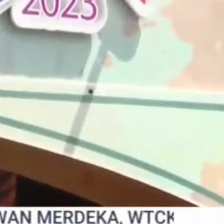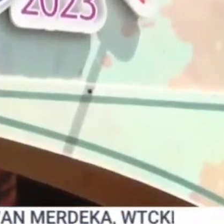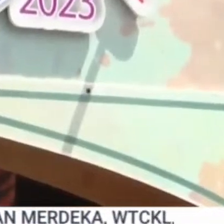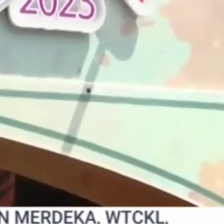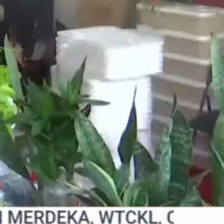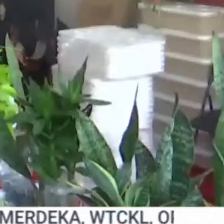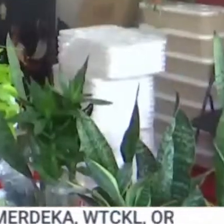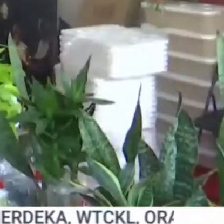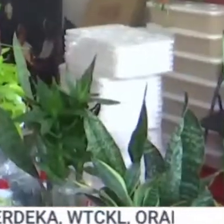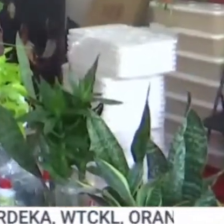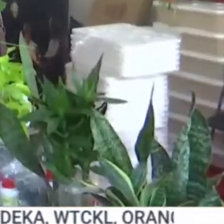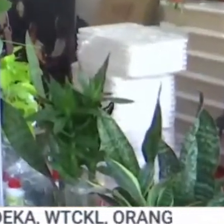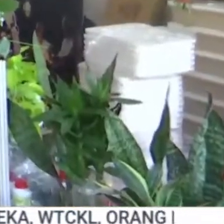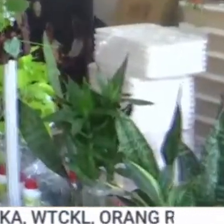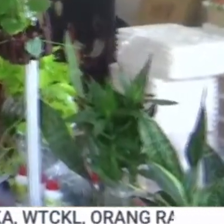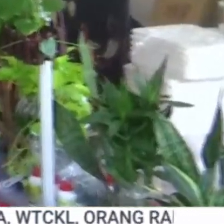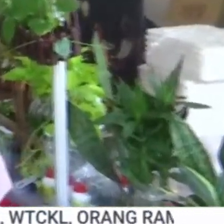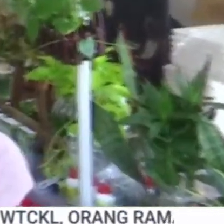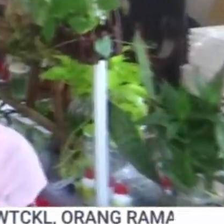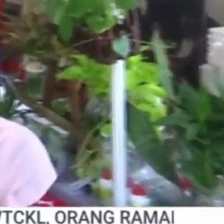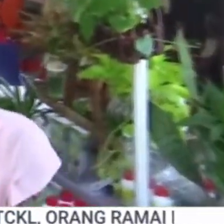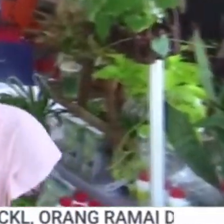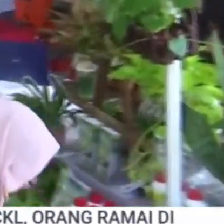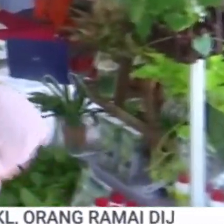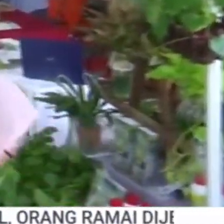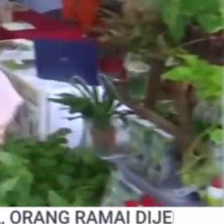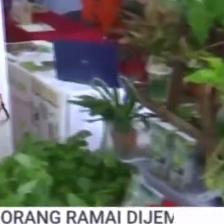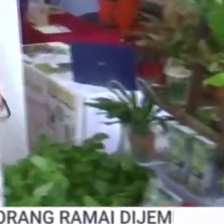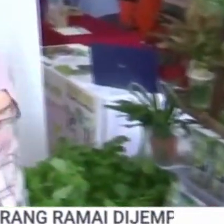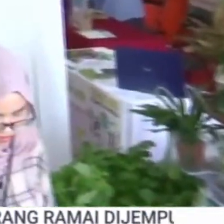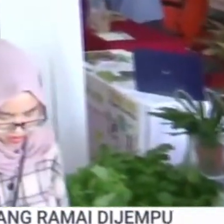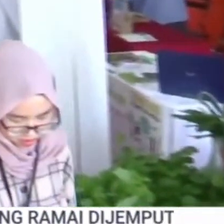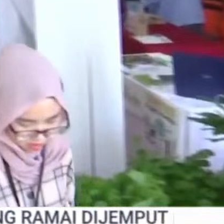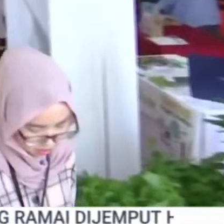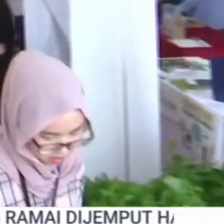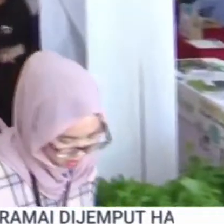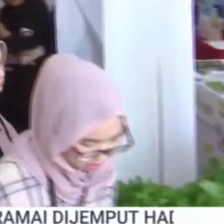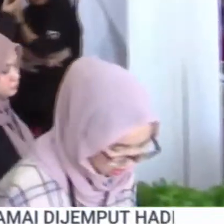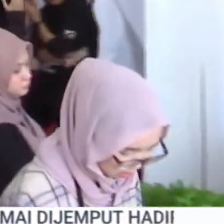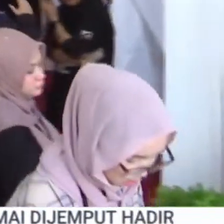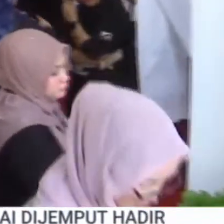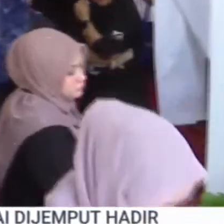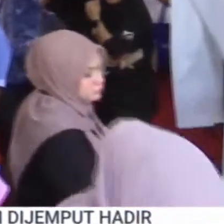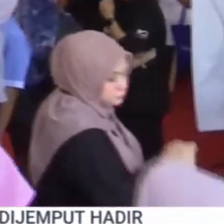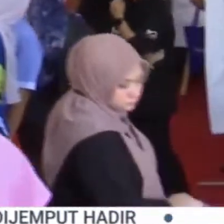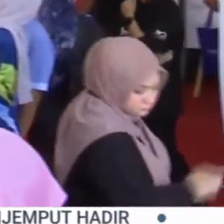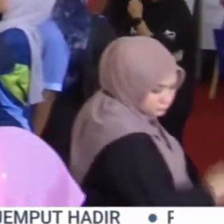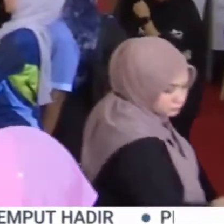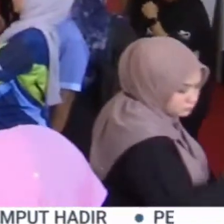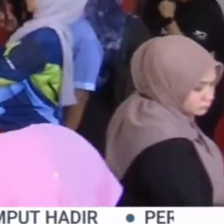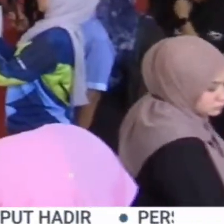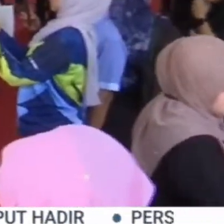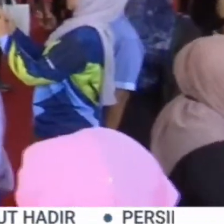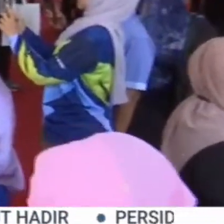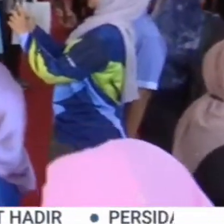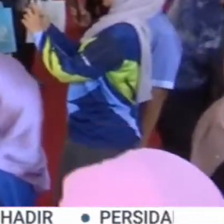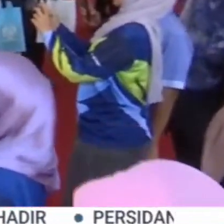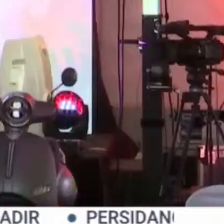Lebih 15,000 rakyat Kelantan dijangka meriahkan Rumah Terbuka Malaysia Madani.